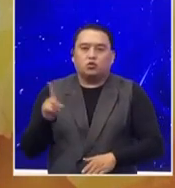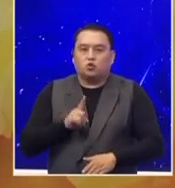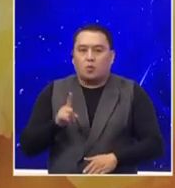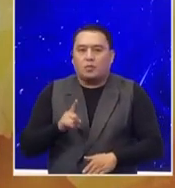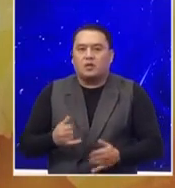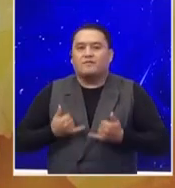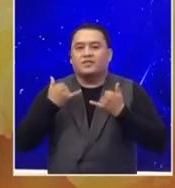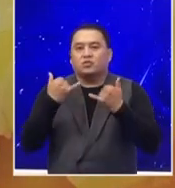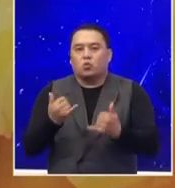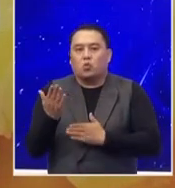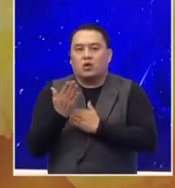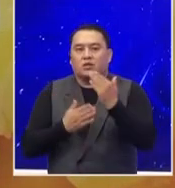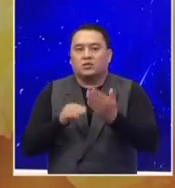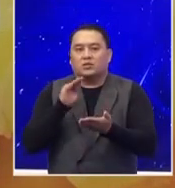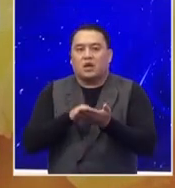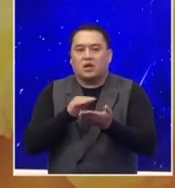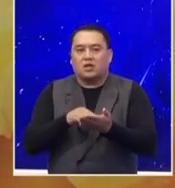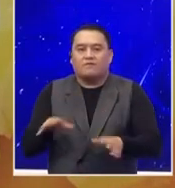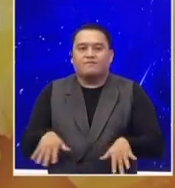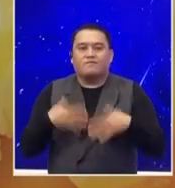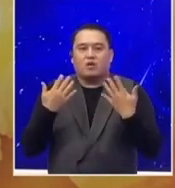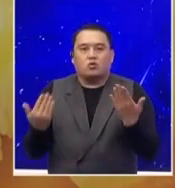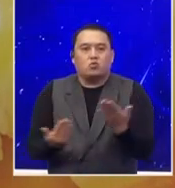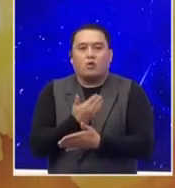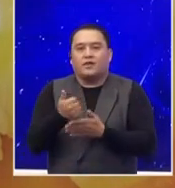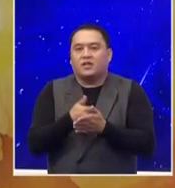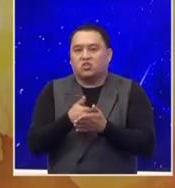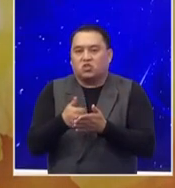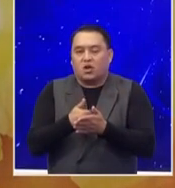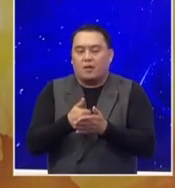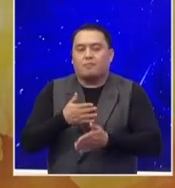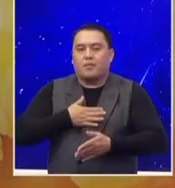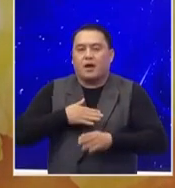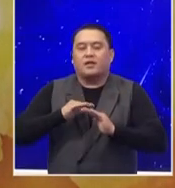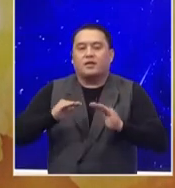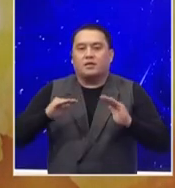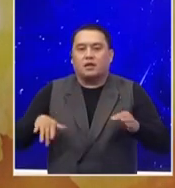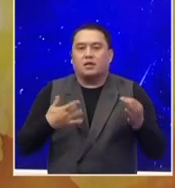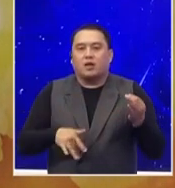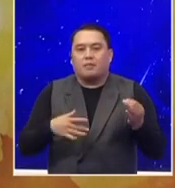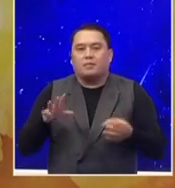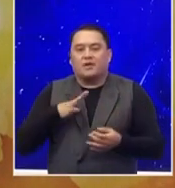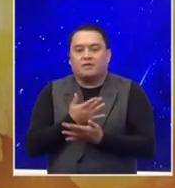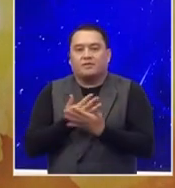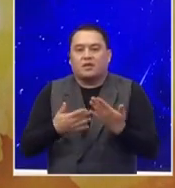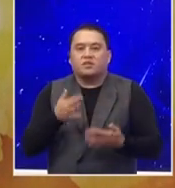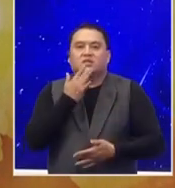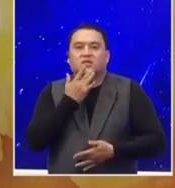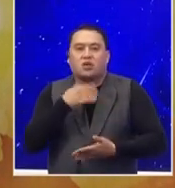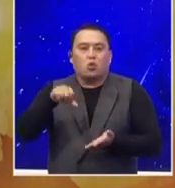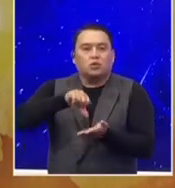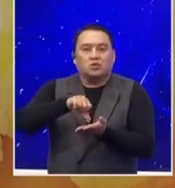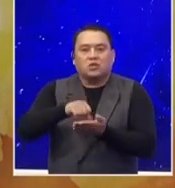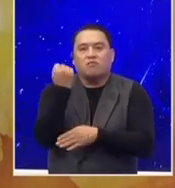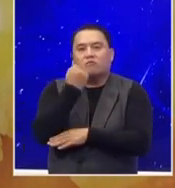отметили такой высокой наградой. Это меня вдохновляет на новые достижения. Мои ученики и домбристы побывали в ряде зарубежных стран,